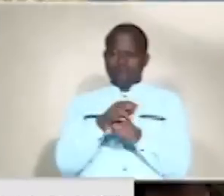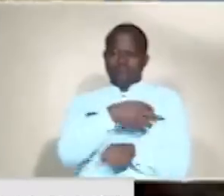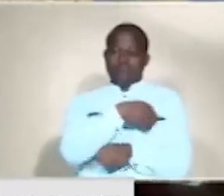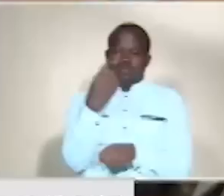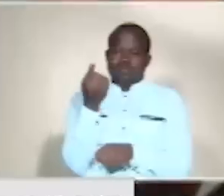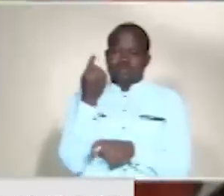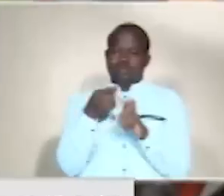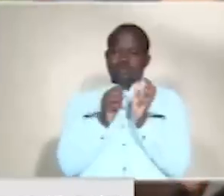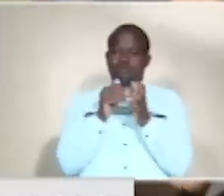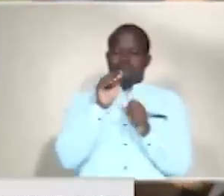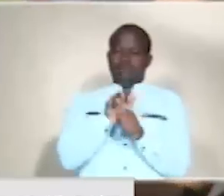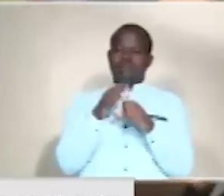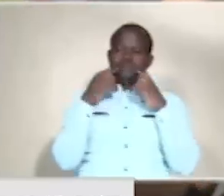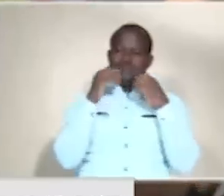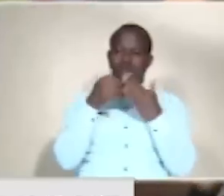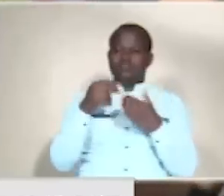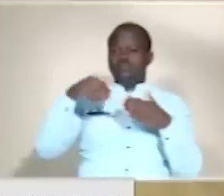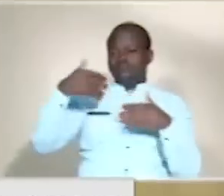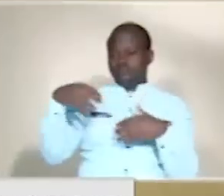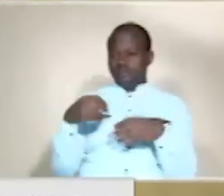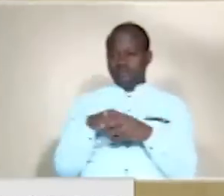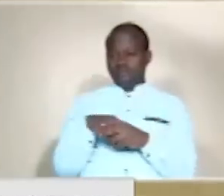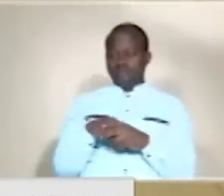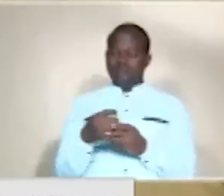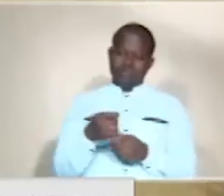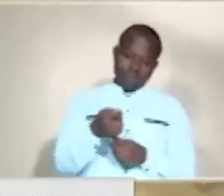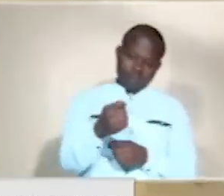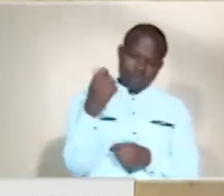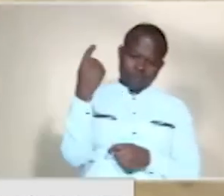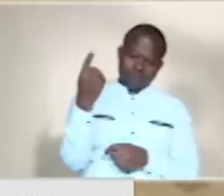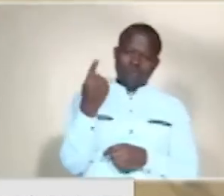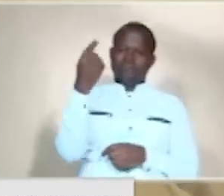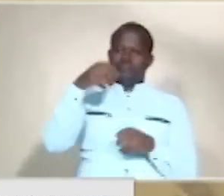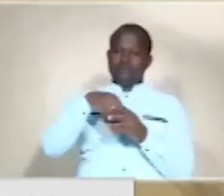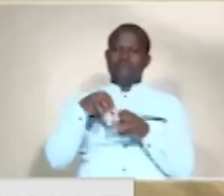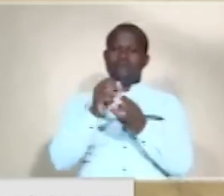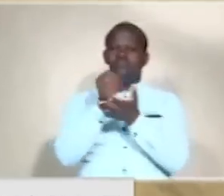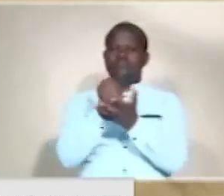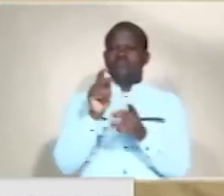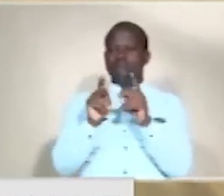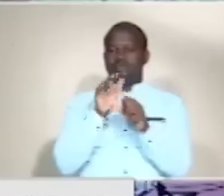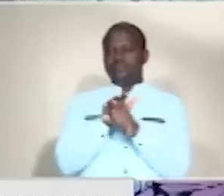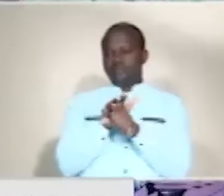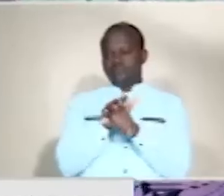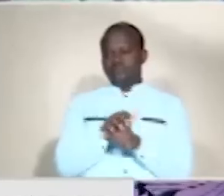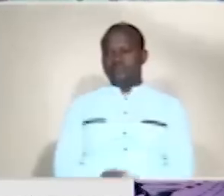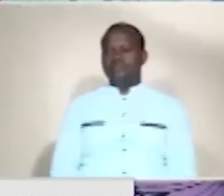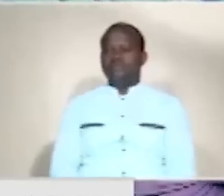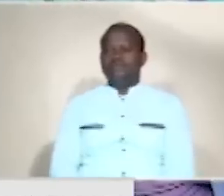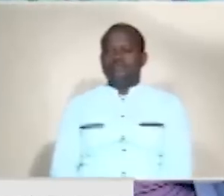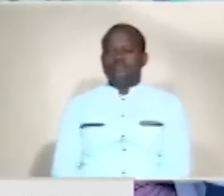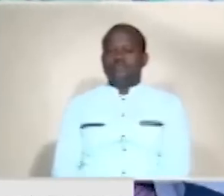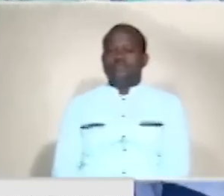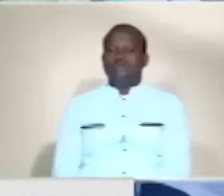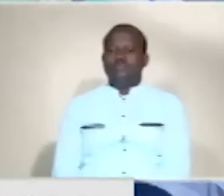gusa, kandi nazo benshi bavuga ko zigihenze cyane. Rumwe rero iracyari kimwe mu bisubizo kuri benshi. Teogene twibanire